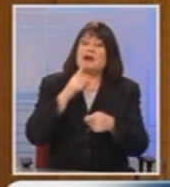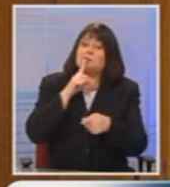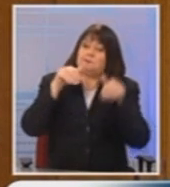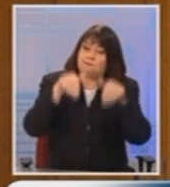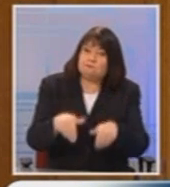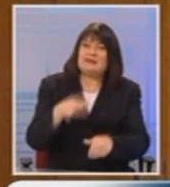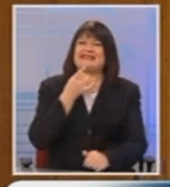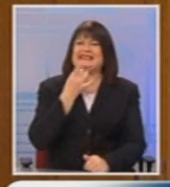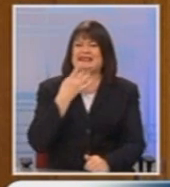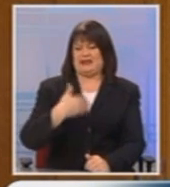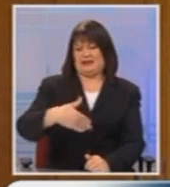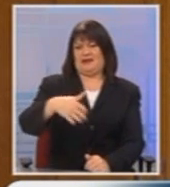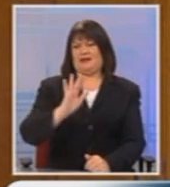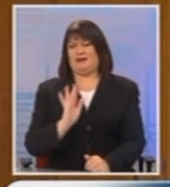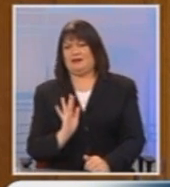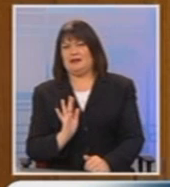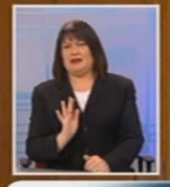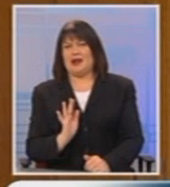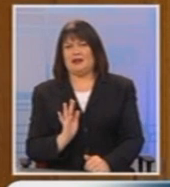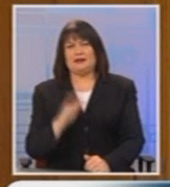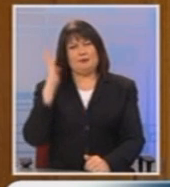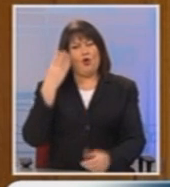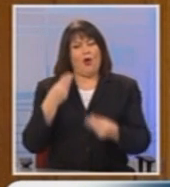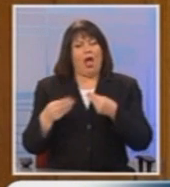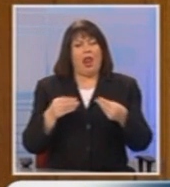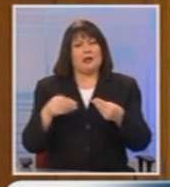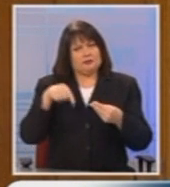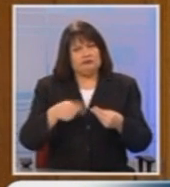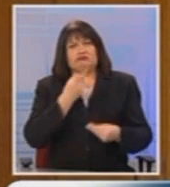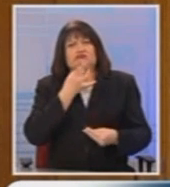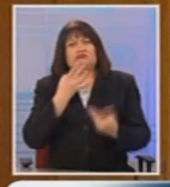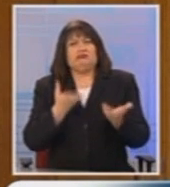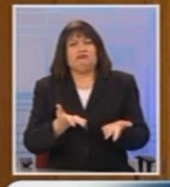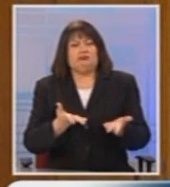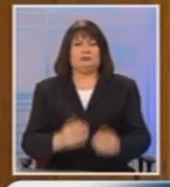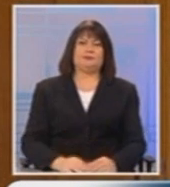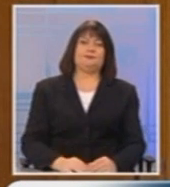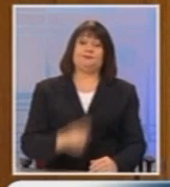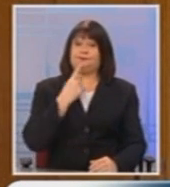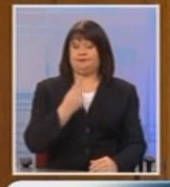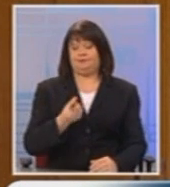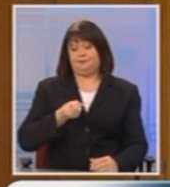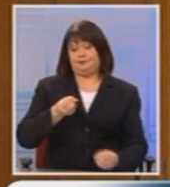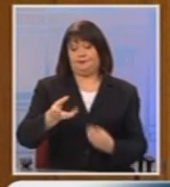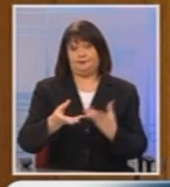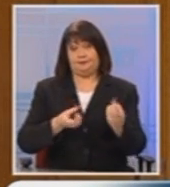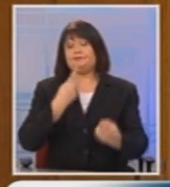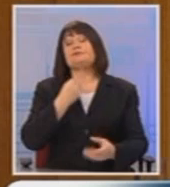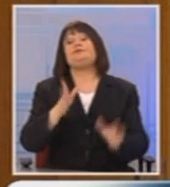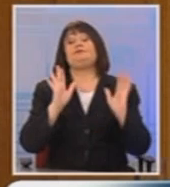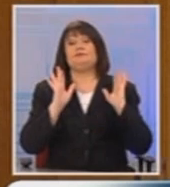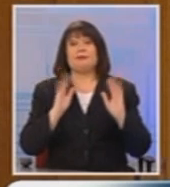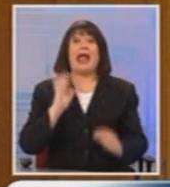θα είναι αδυσόπιτη τώρα. Κάποτε τα στιφούσκα ήταν πολύ χαλαρή. Δεν θα σας πω τα νούμερα που δείχνουν ότι ακόμα